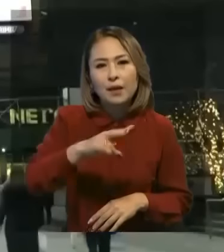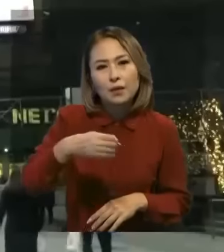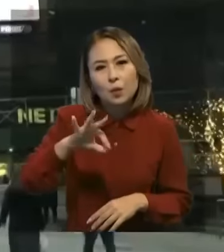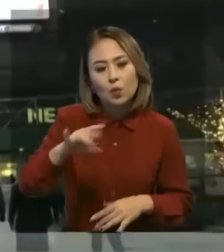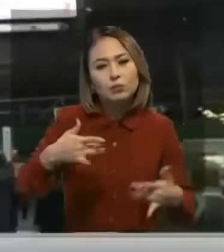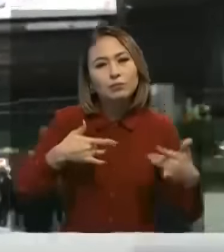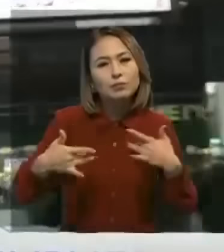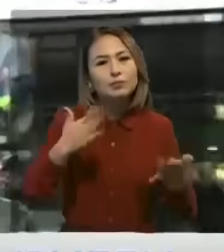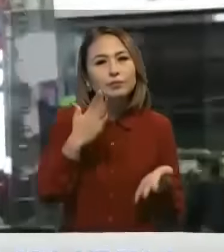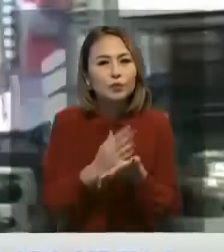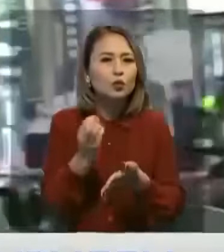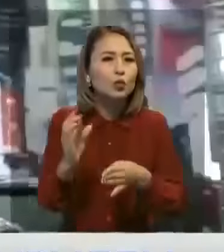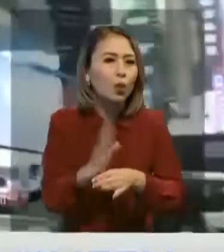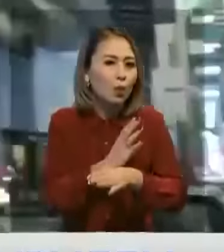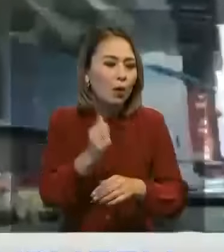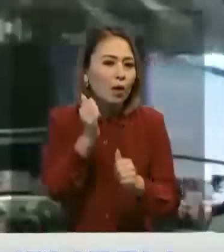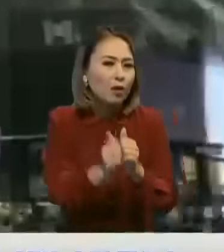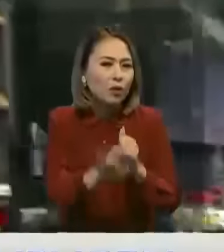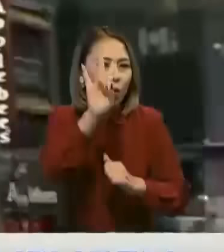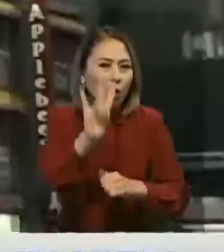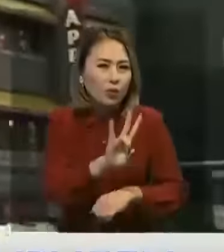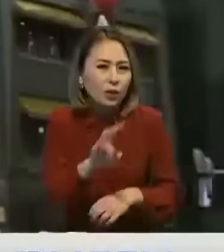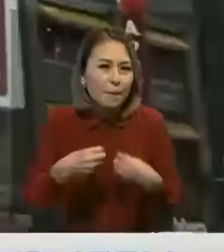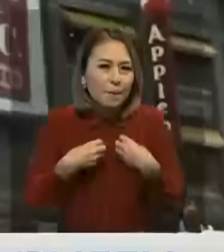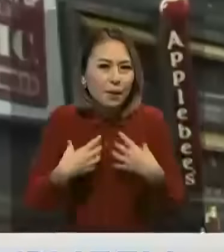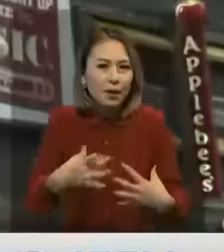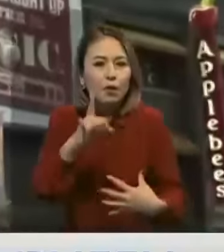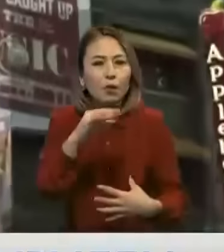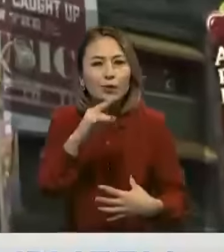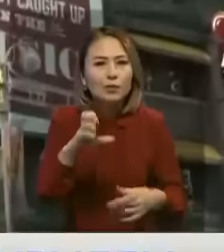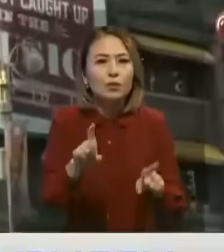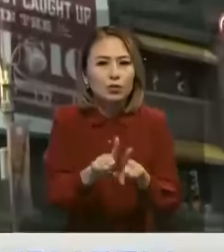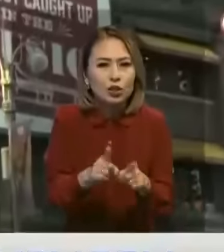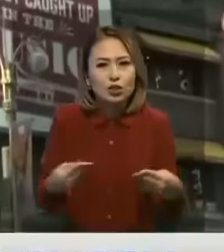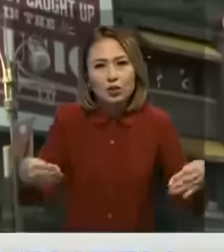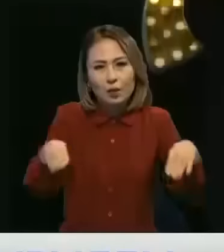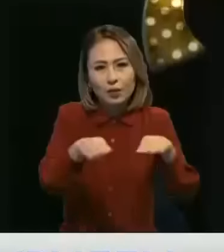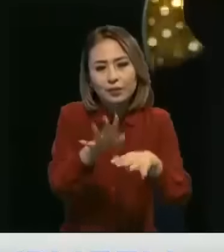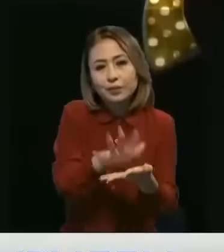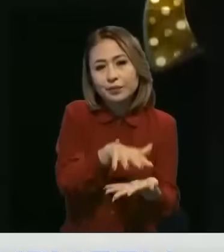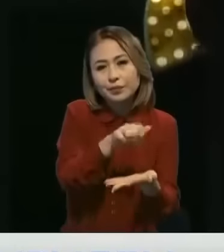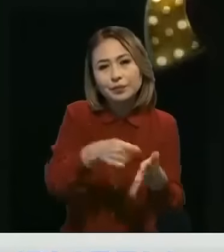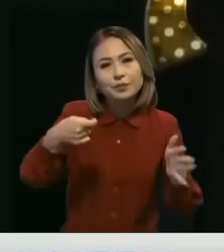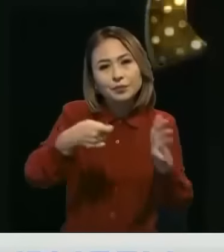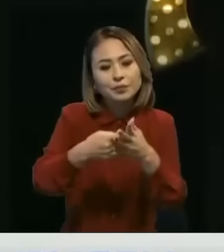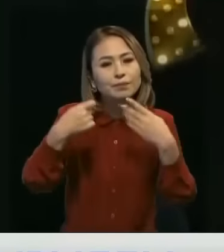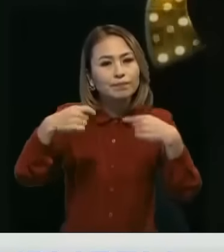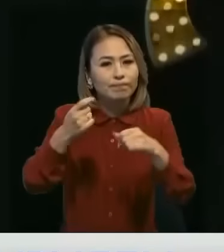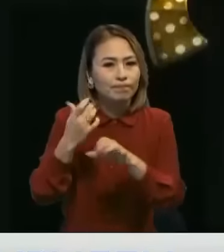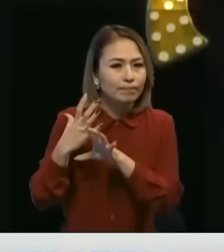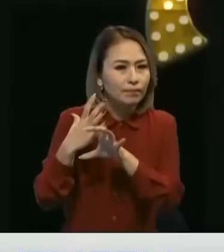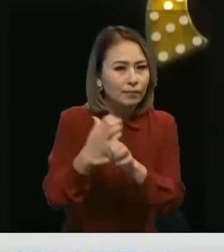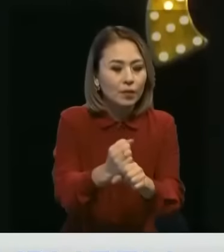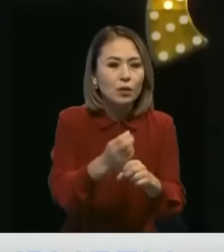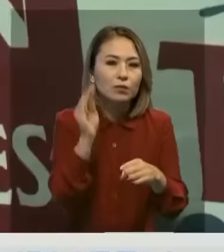бар. Бұдан бөлек жыл сайынғы Рождестволық Рокетс шоуы да толығымен жабылды. Індет салдарынан билет сатылымдарда азайып